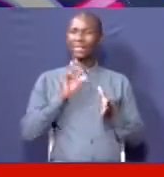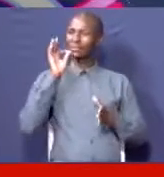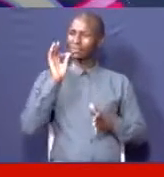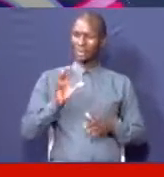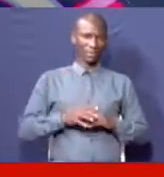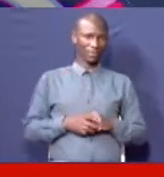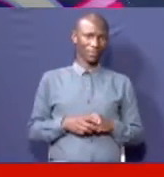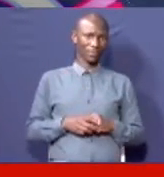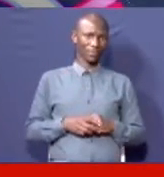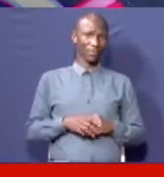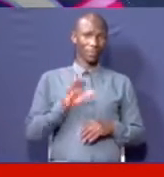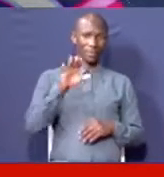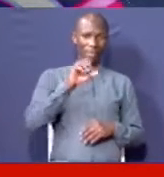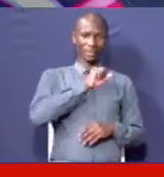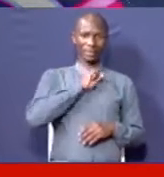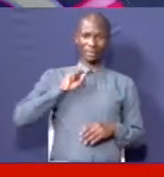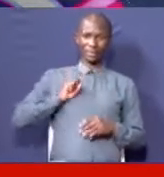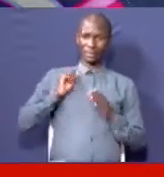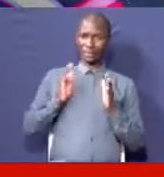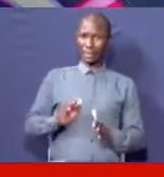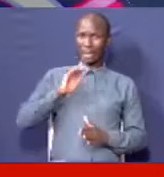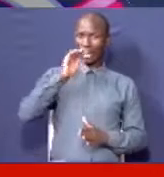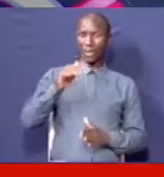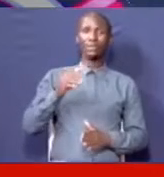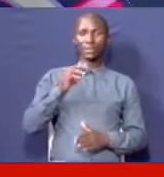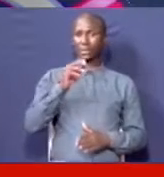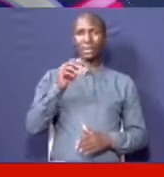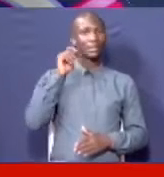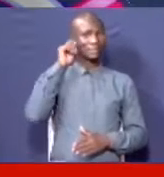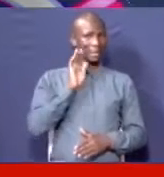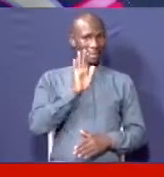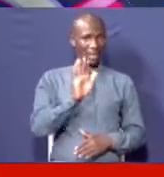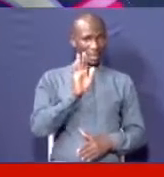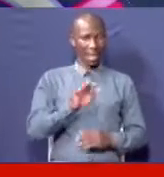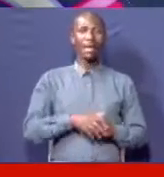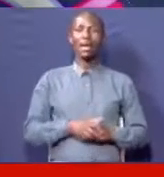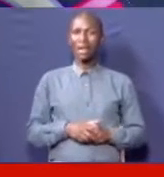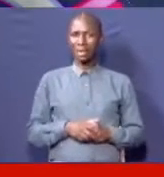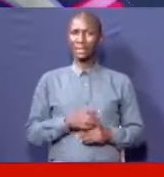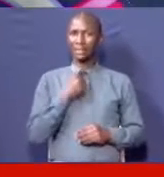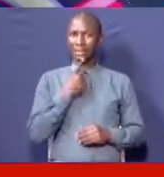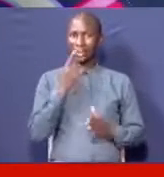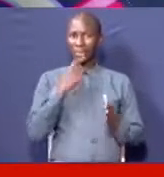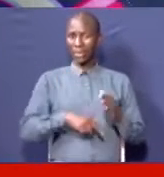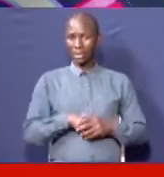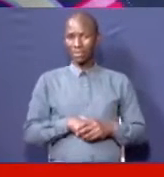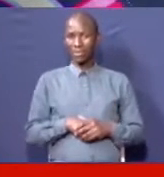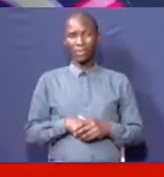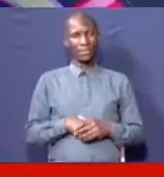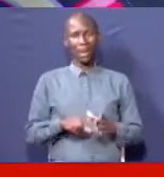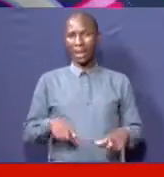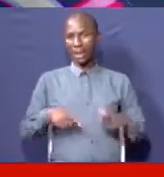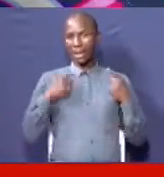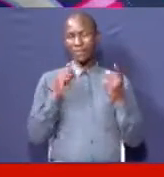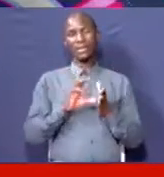na ulani seneta wa kaundi ya Nandi. Ulani Samson Chalagei ni wavikia kwethe wa ayueta kana Ngalama ya